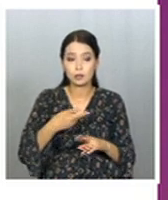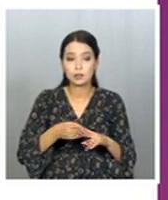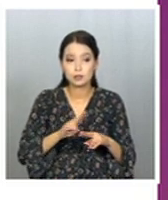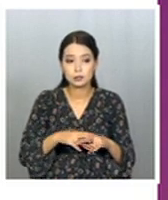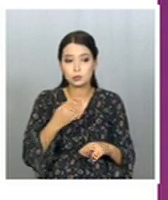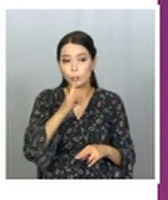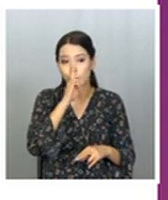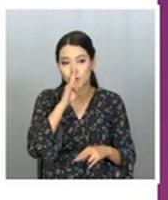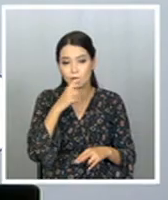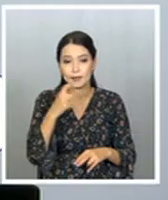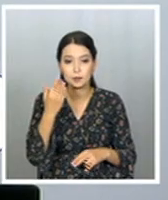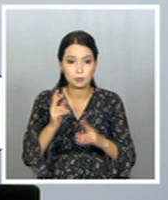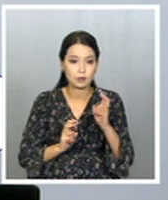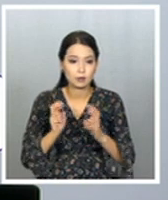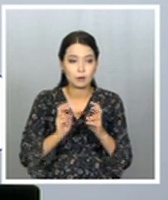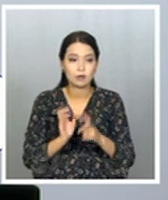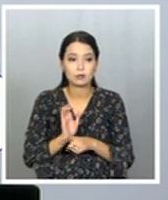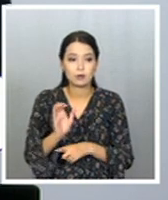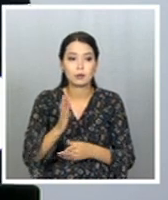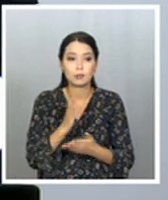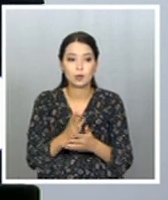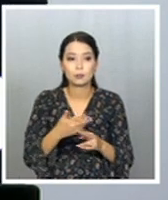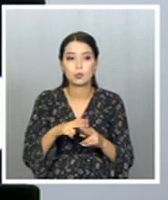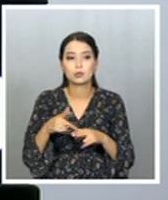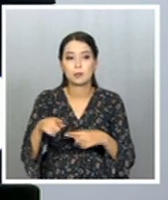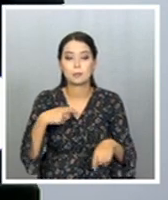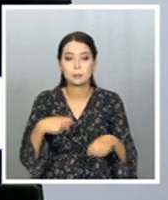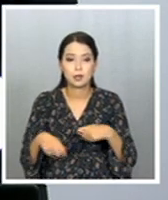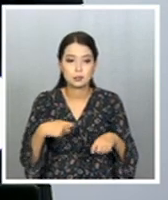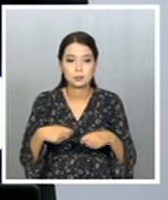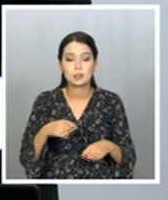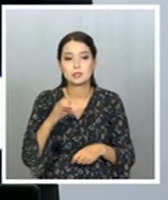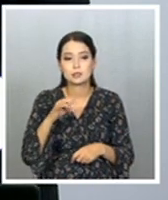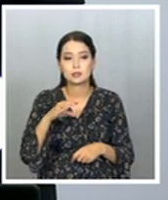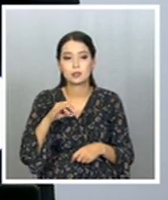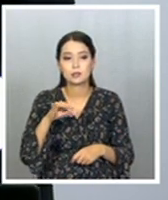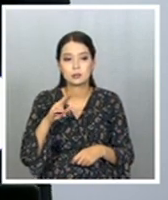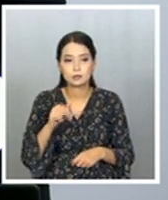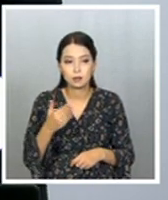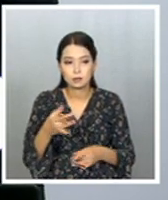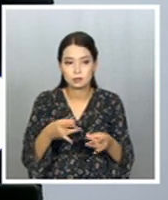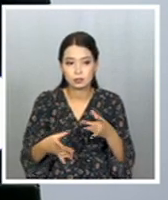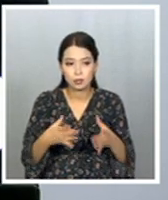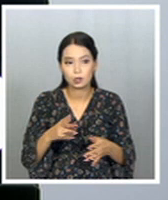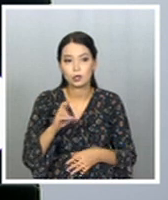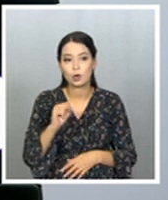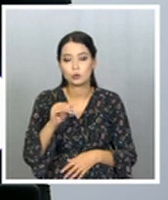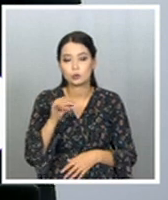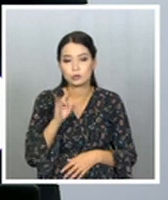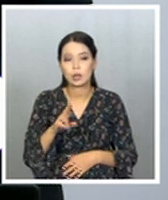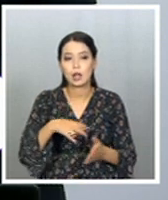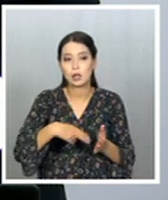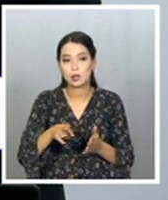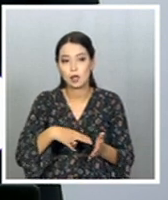химия зауытында өңдейді. Одан пластмасса, синтетикалық талшық, каучук,